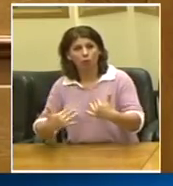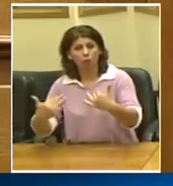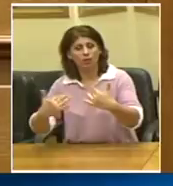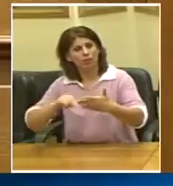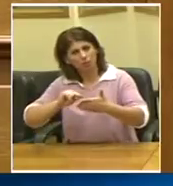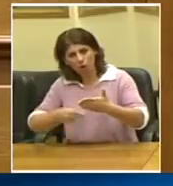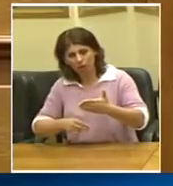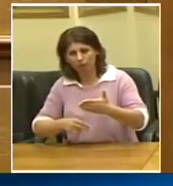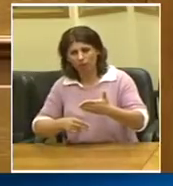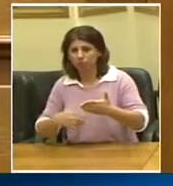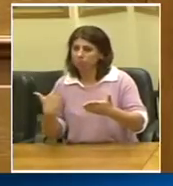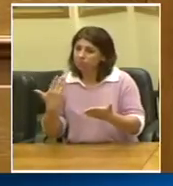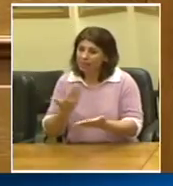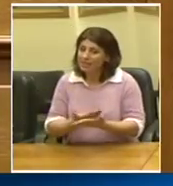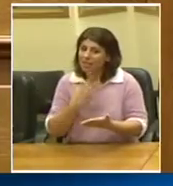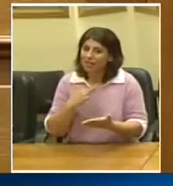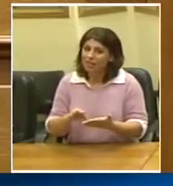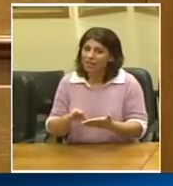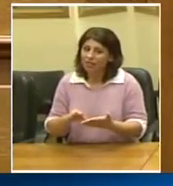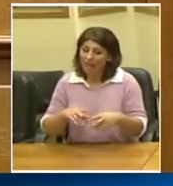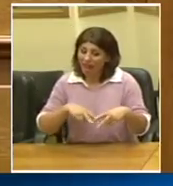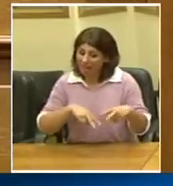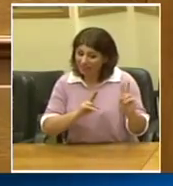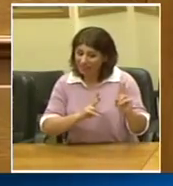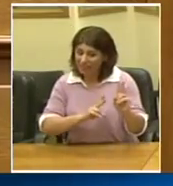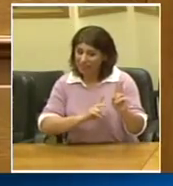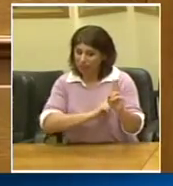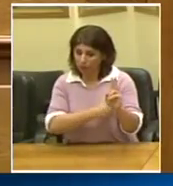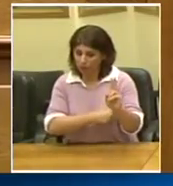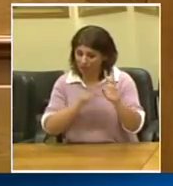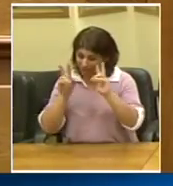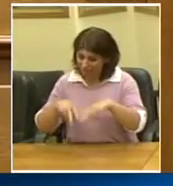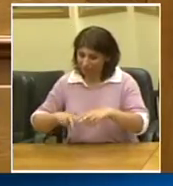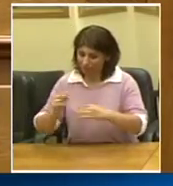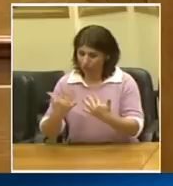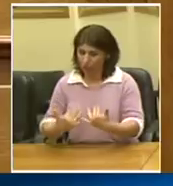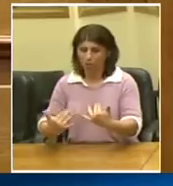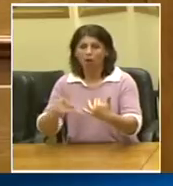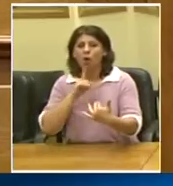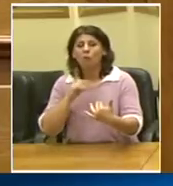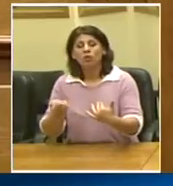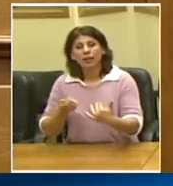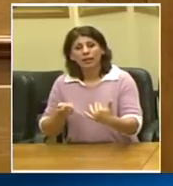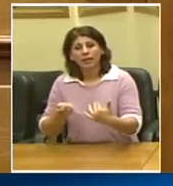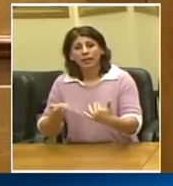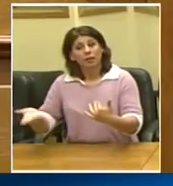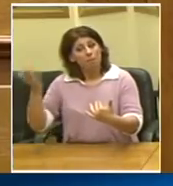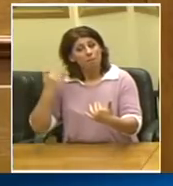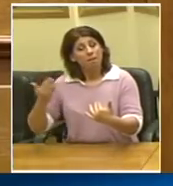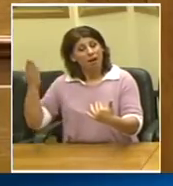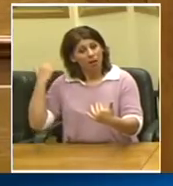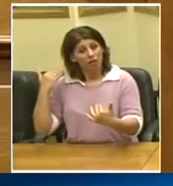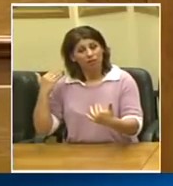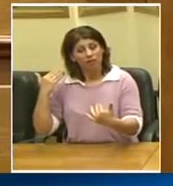υπογραφή. Να ζητήσει δηλαδή η εκτελεστική εξουσία την έγκριση της Βουλής, όπως έκαναν οι παλαιότερες, οι